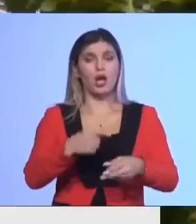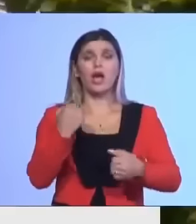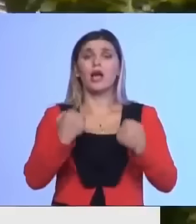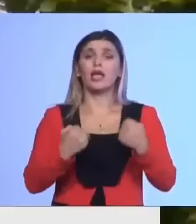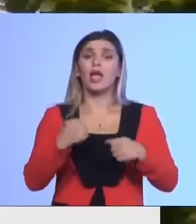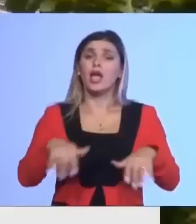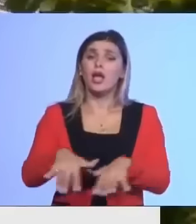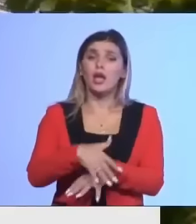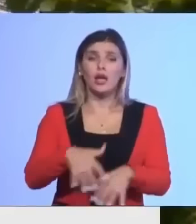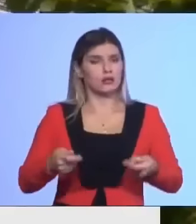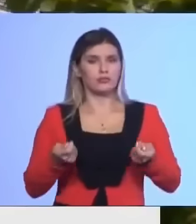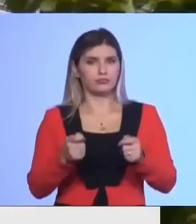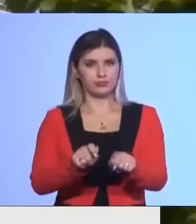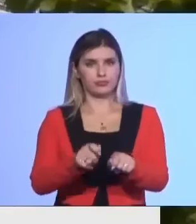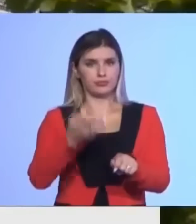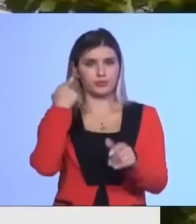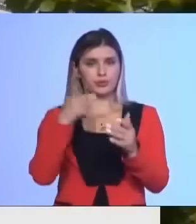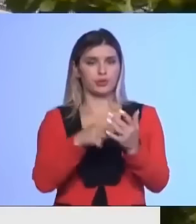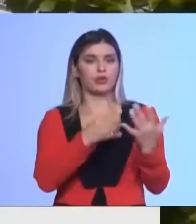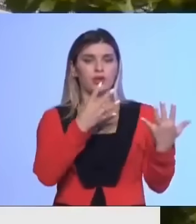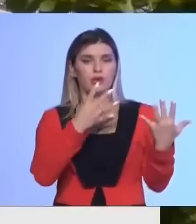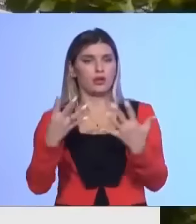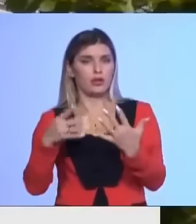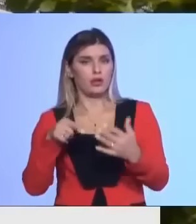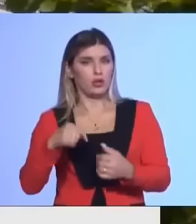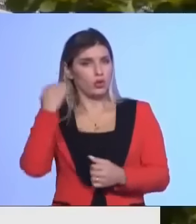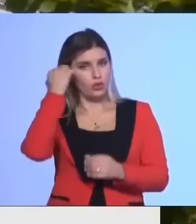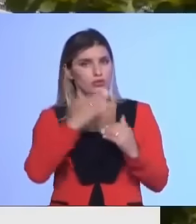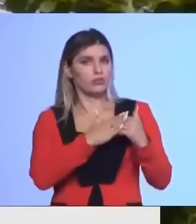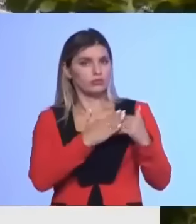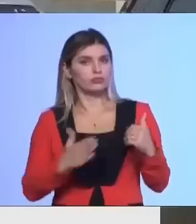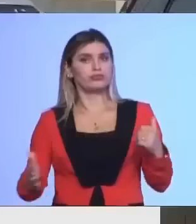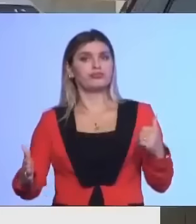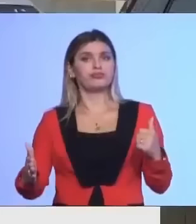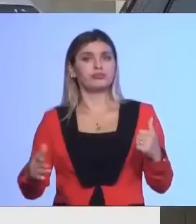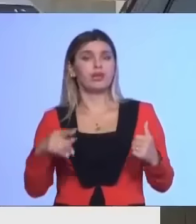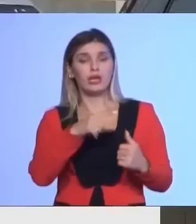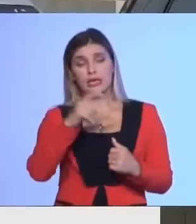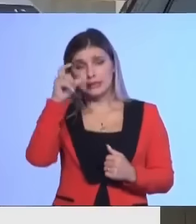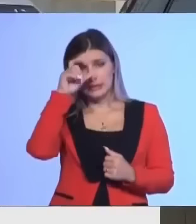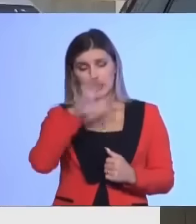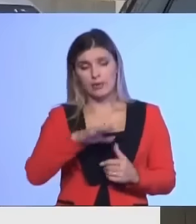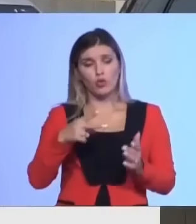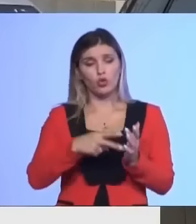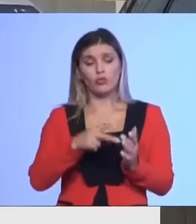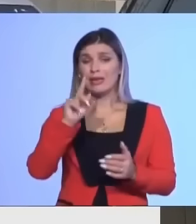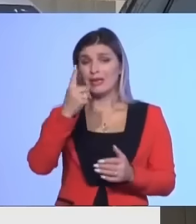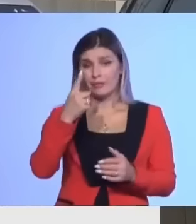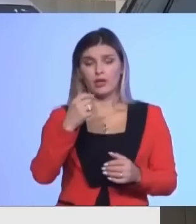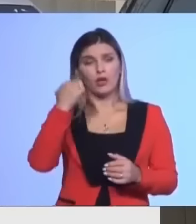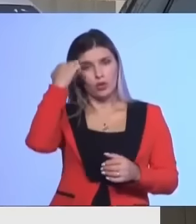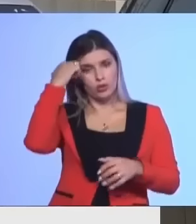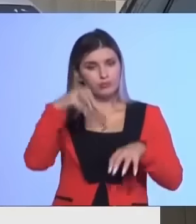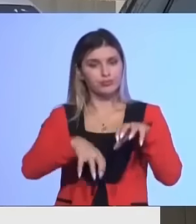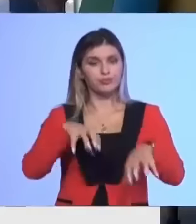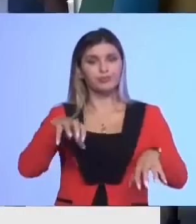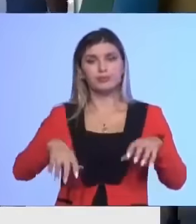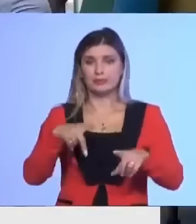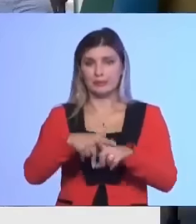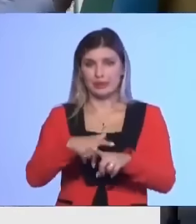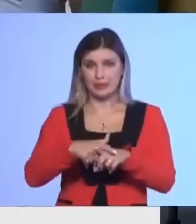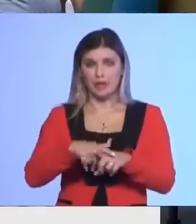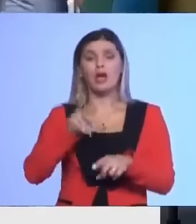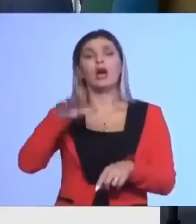nga përfundimi i luftës në Kosovë. Ishte barrikaduar prej sërbëve lokal në vitin 2011, por pengesat u